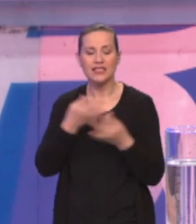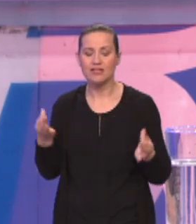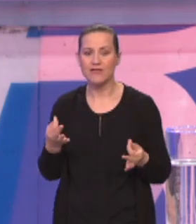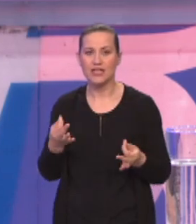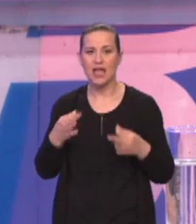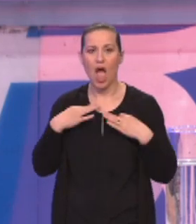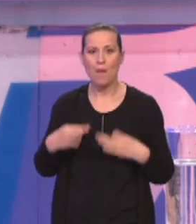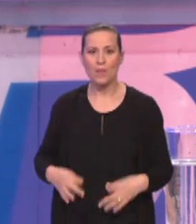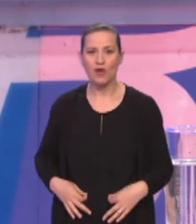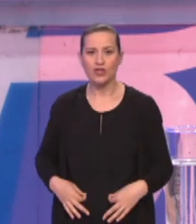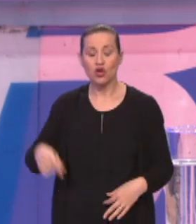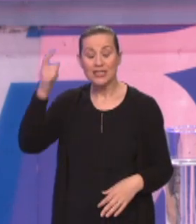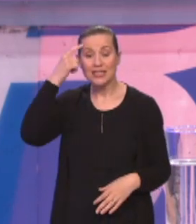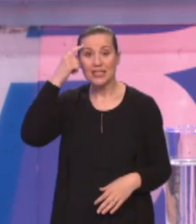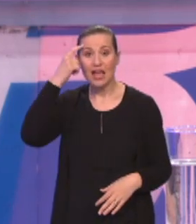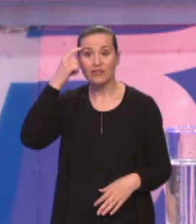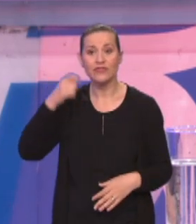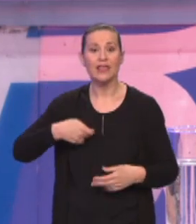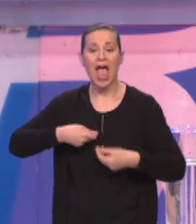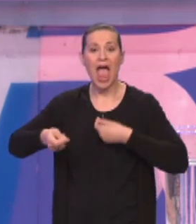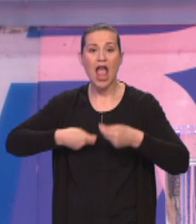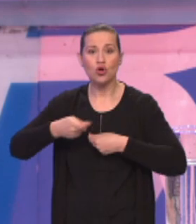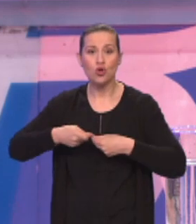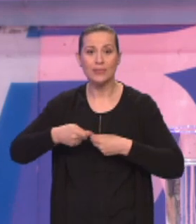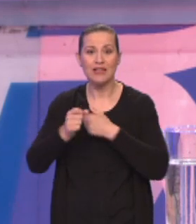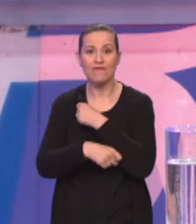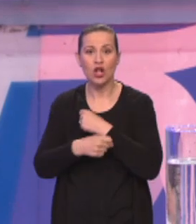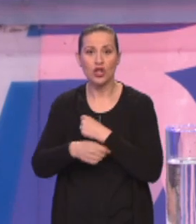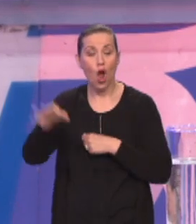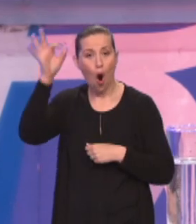izvrsne profesorice, znanstvenice sa Ekonomskog fakulteta u Osijeku,